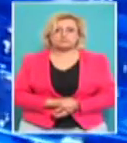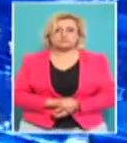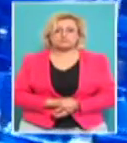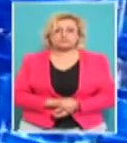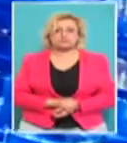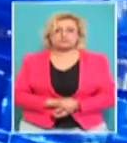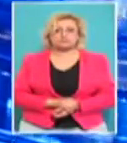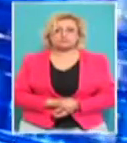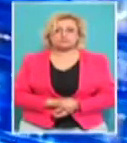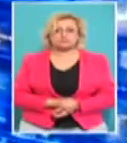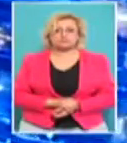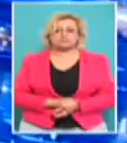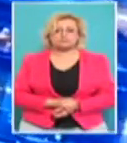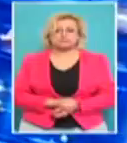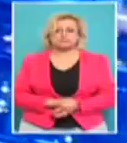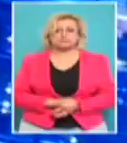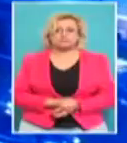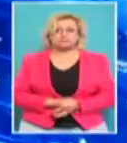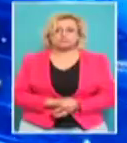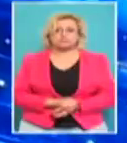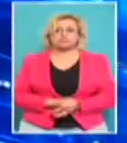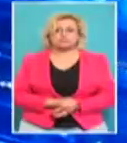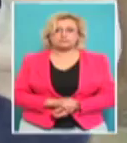және шығармашылық жол туралы әңгімеледі.